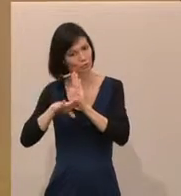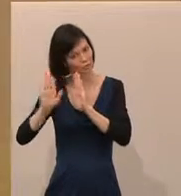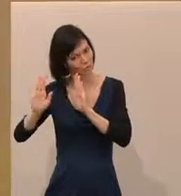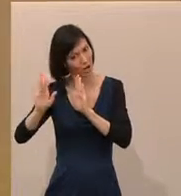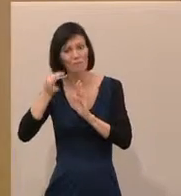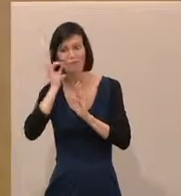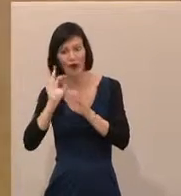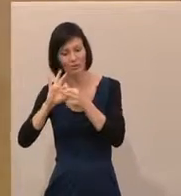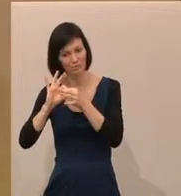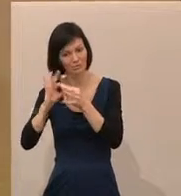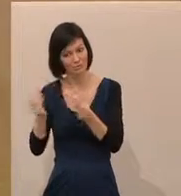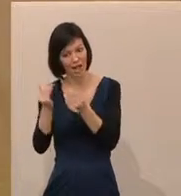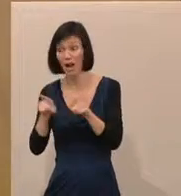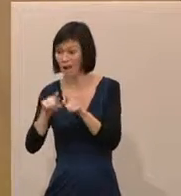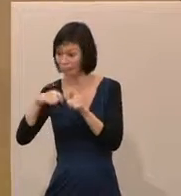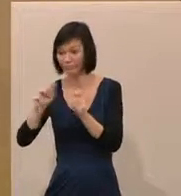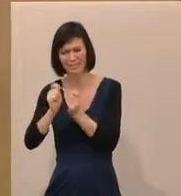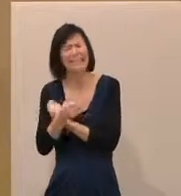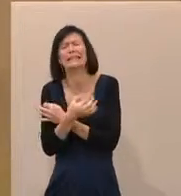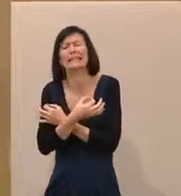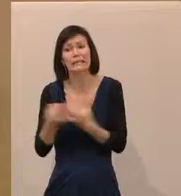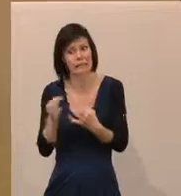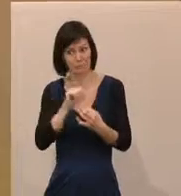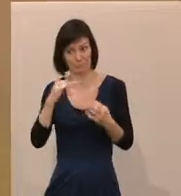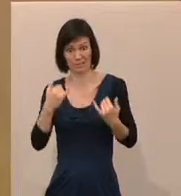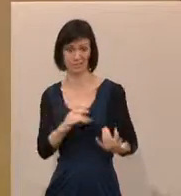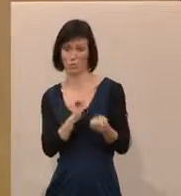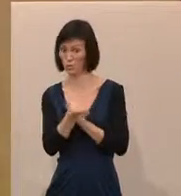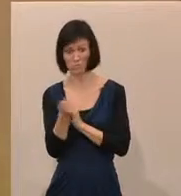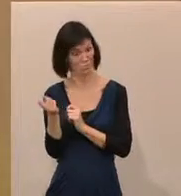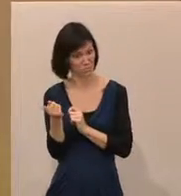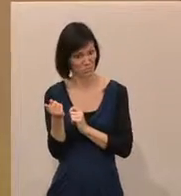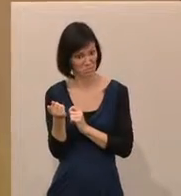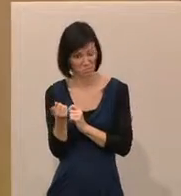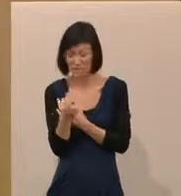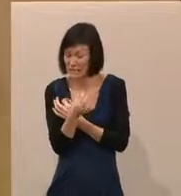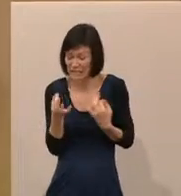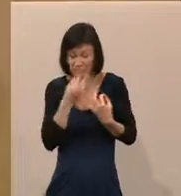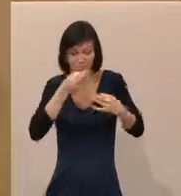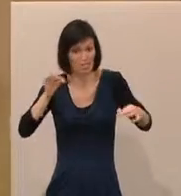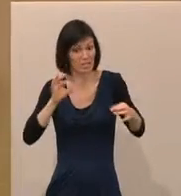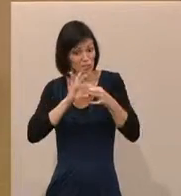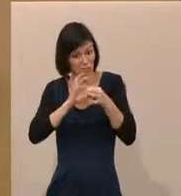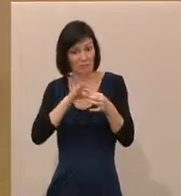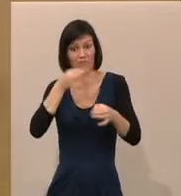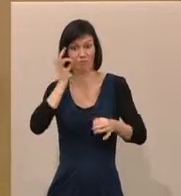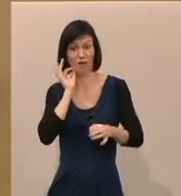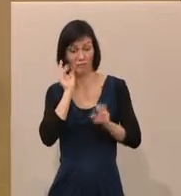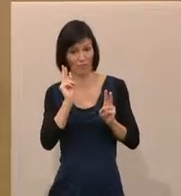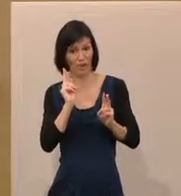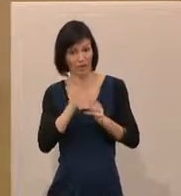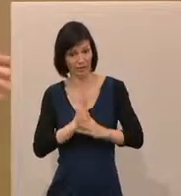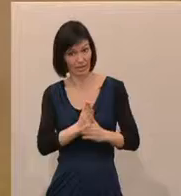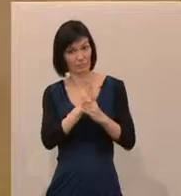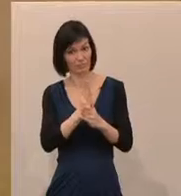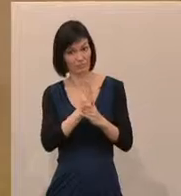was Frauenangelegenheiten betrifft. Wir haben noch keine einzige Verbesserung hier beschließen können, die den Frauen wirklich hilft. Denn